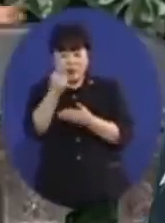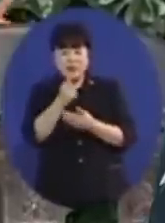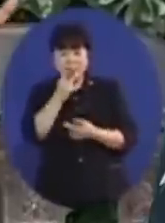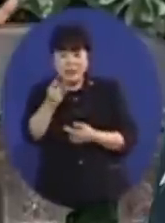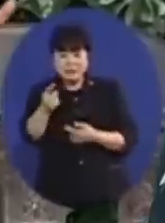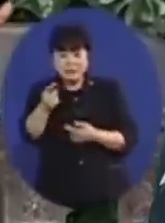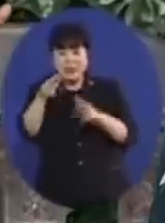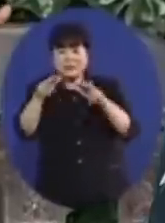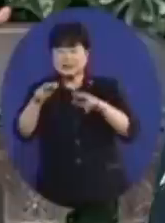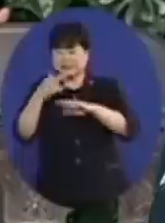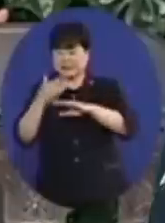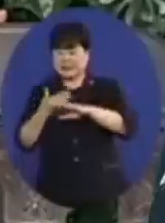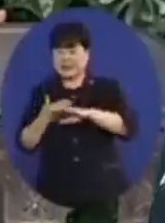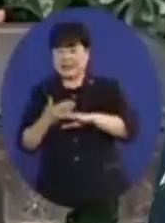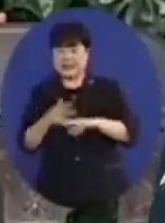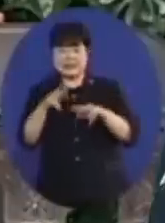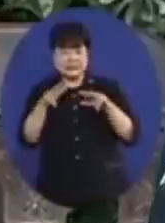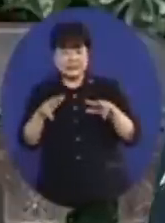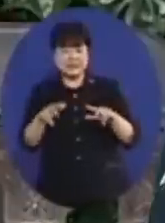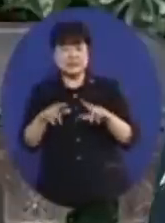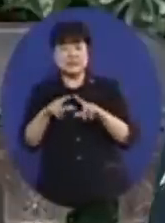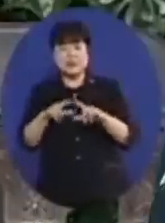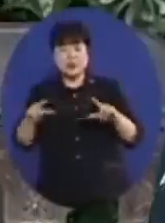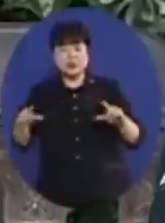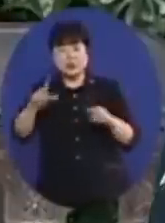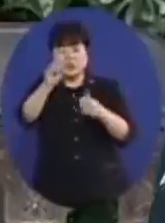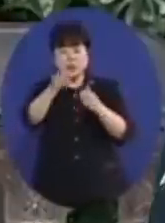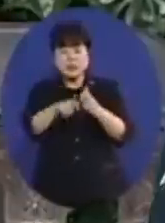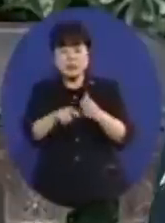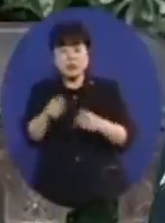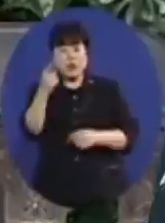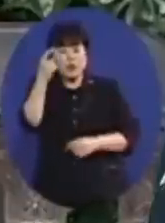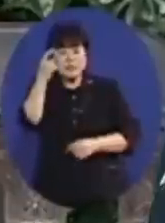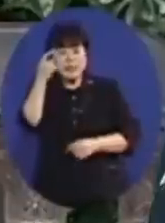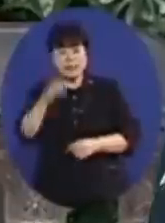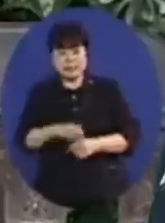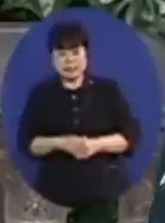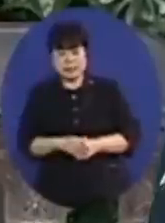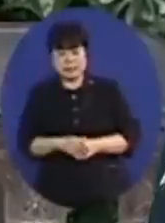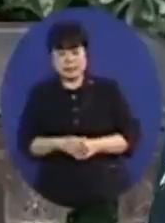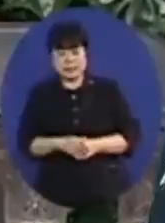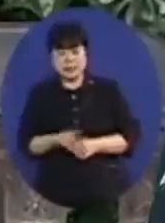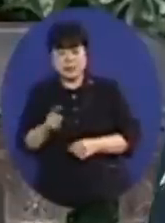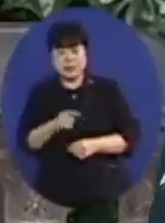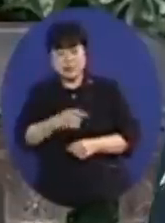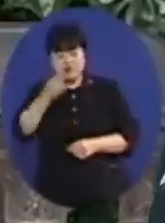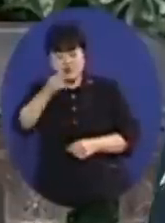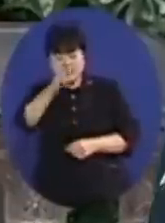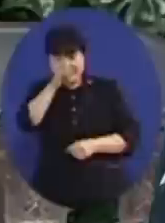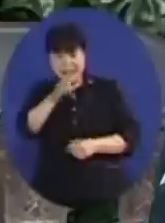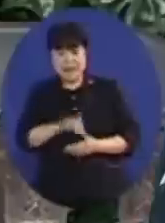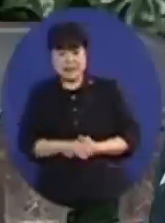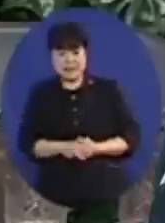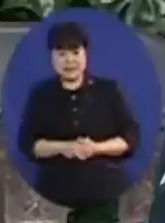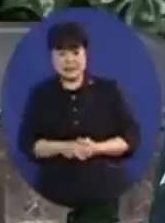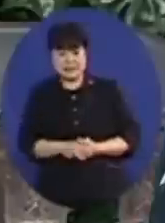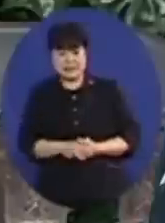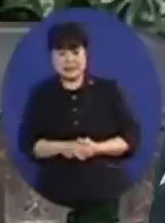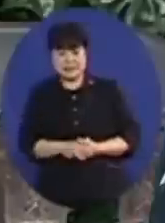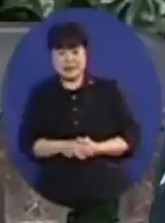지금 평범한이 시간에 내가 무엇을 생각하고 있느냐 내가 무엇을 꿈꾸고 있느냐